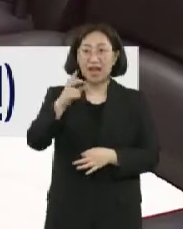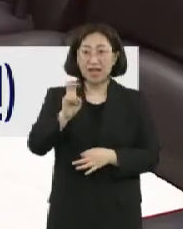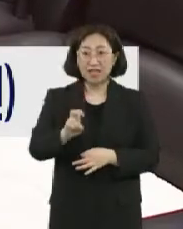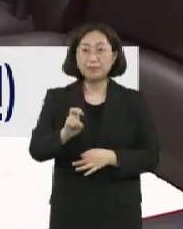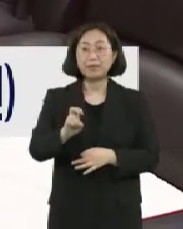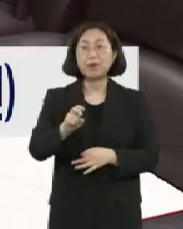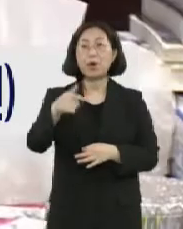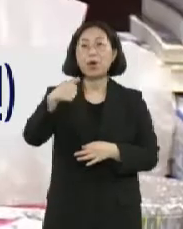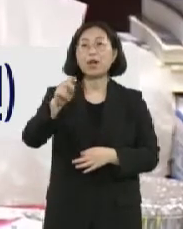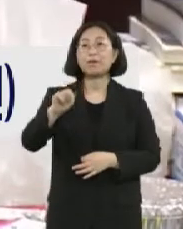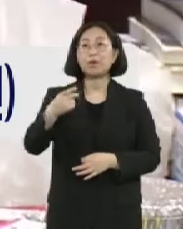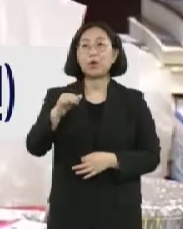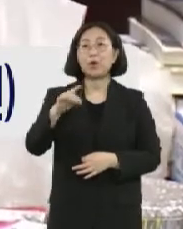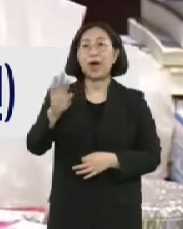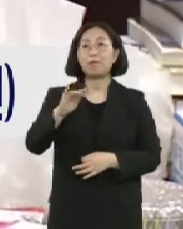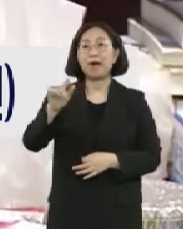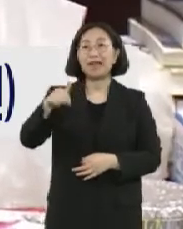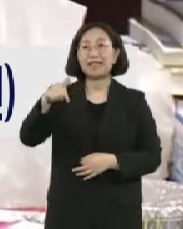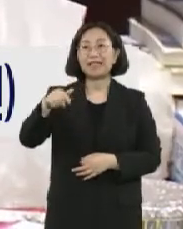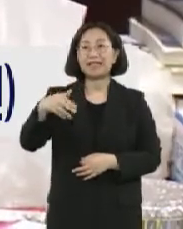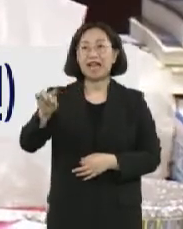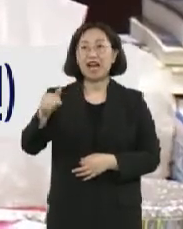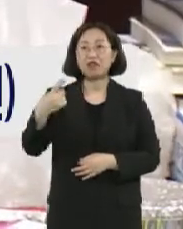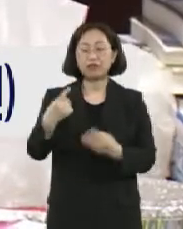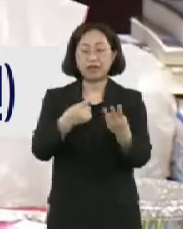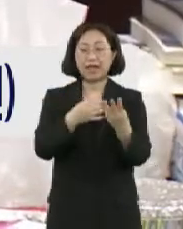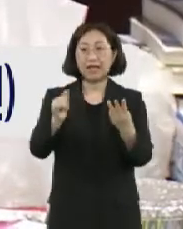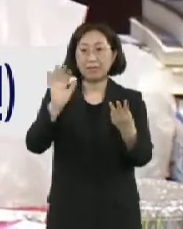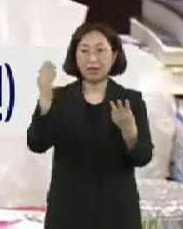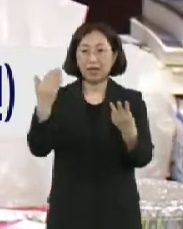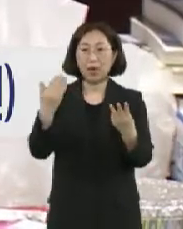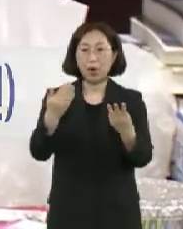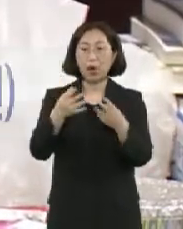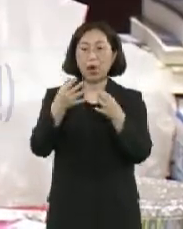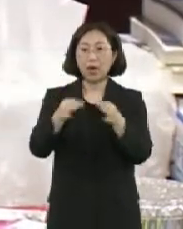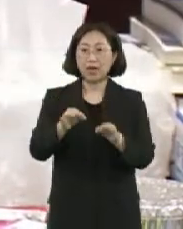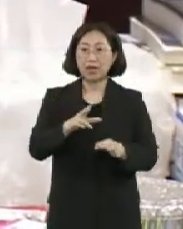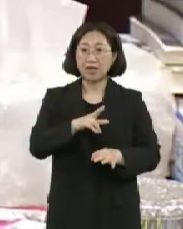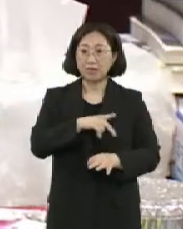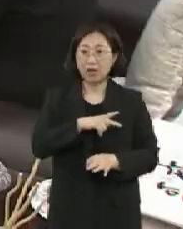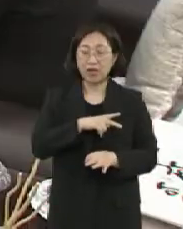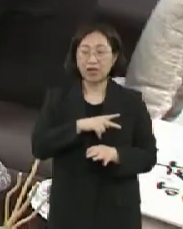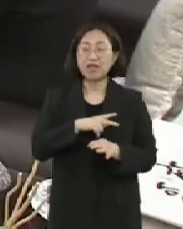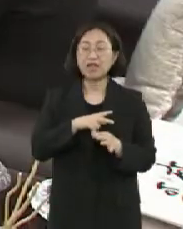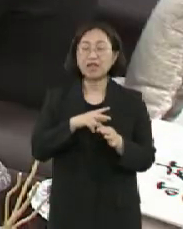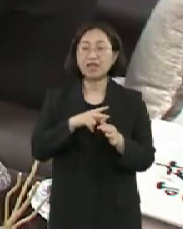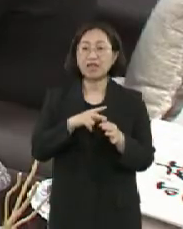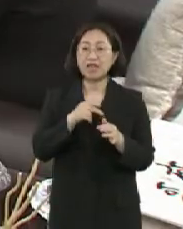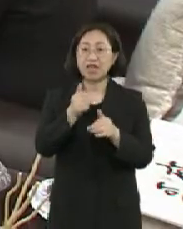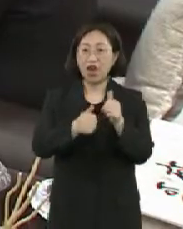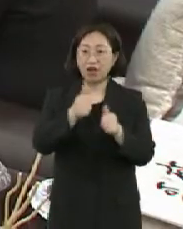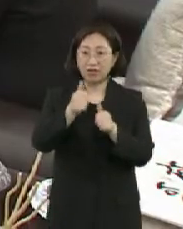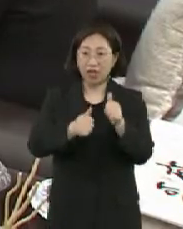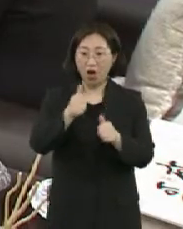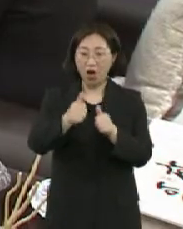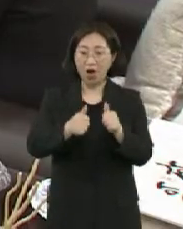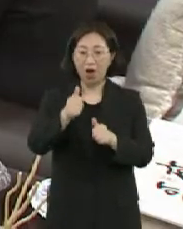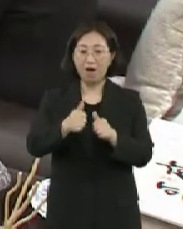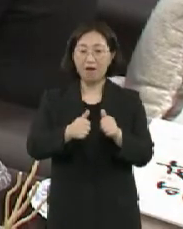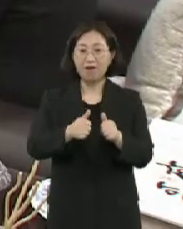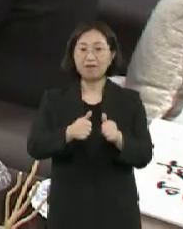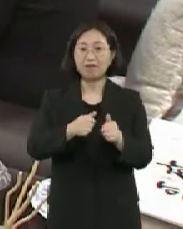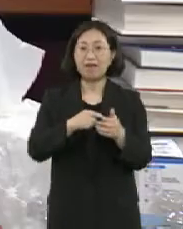김태흠 의원 이경선 대상에 포함 됐고 김 우연히 경선 참여 의사를 밝힌 만큼 어느 정도 갈등이 봉합 되는